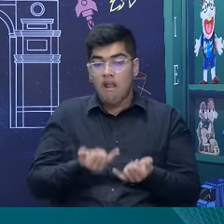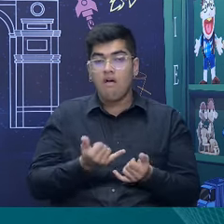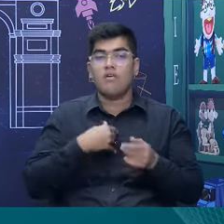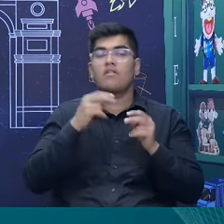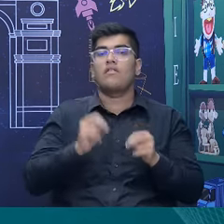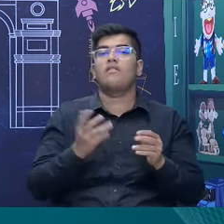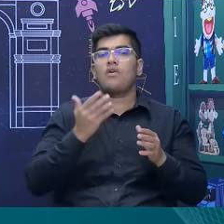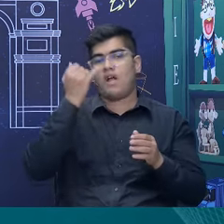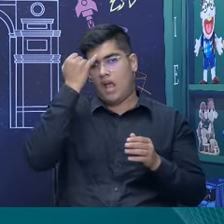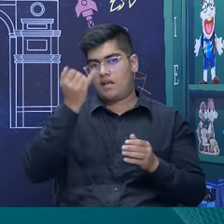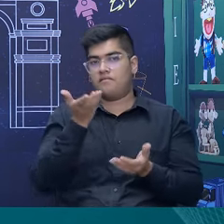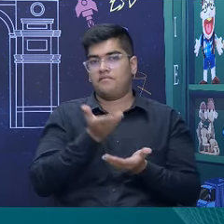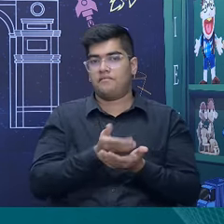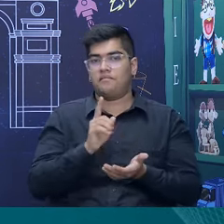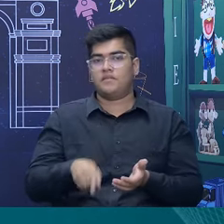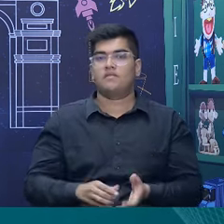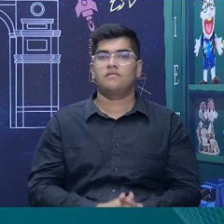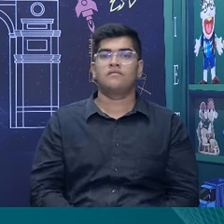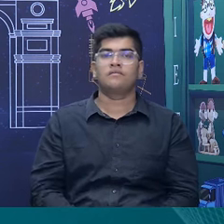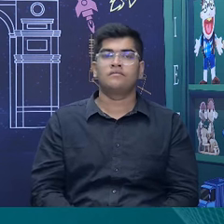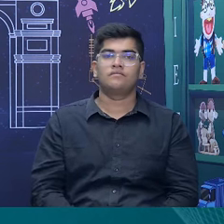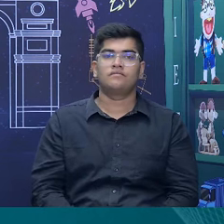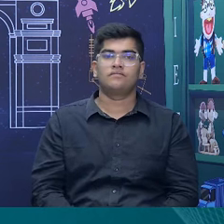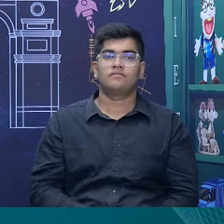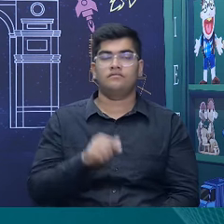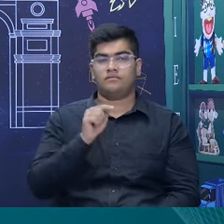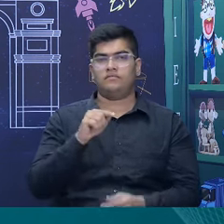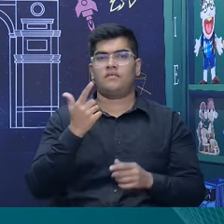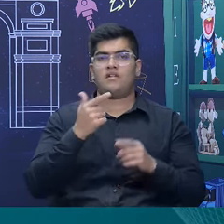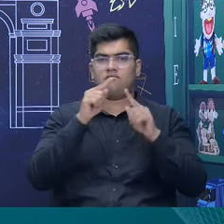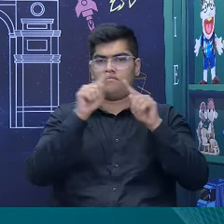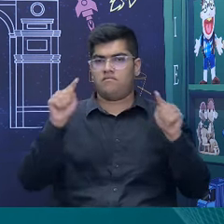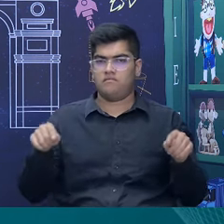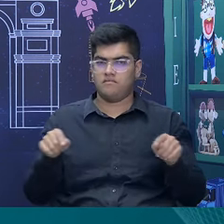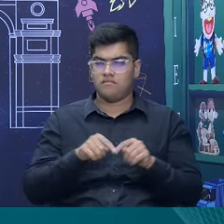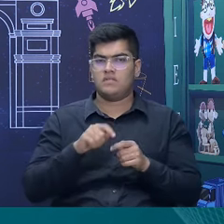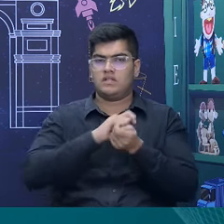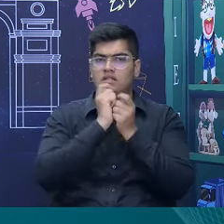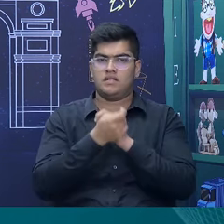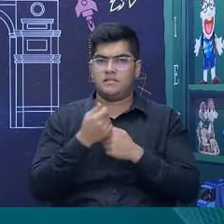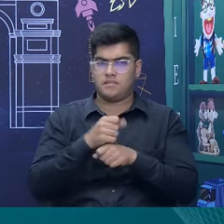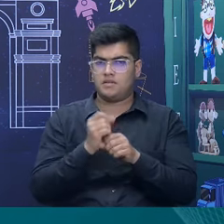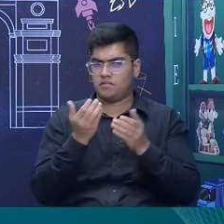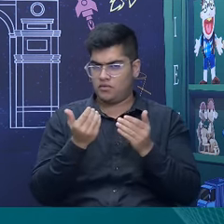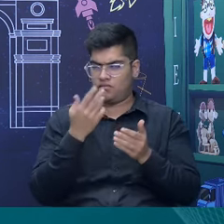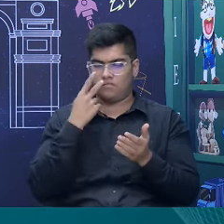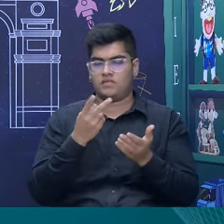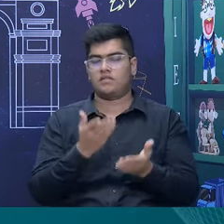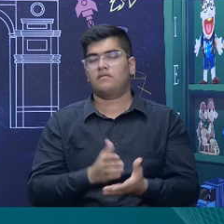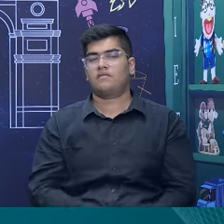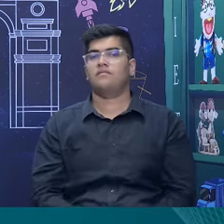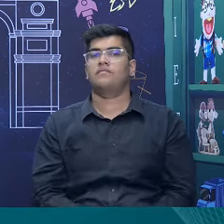आईडिया चाहिए कि क्या यह रेक्टेंगल यह पैरेललोग्राम जो है रेक्टेंगल में फॉर्म हो सकता है सो हमने यहां से